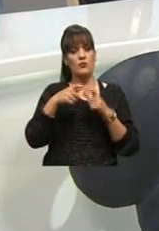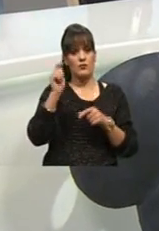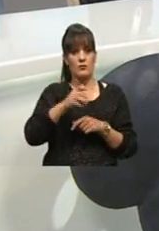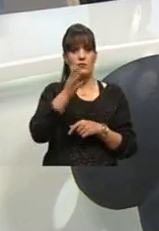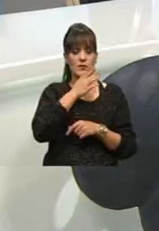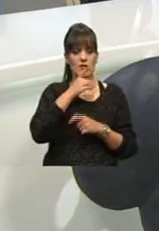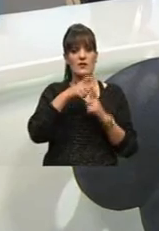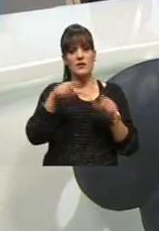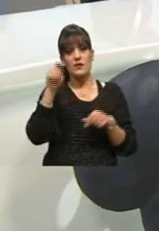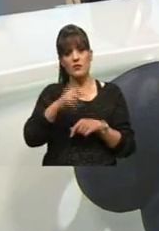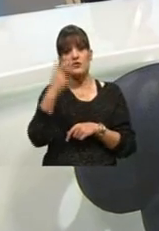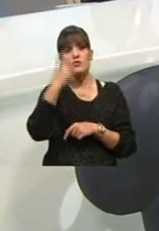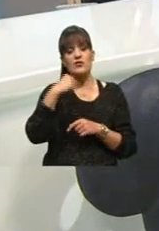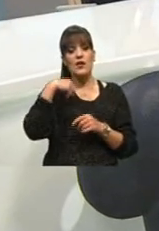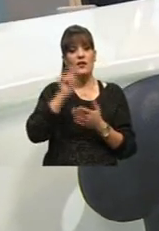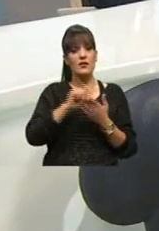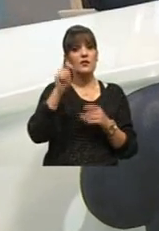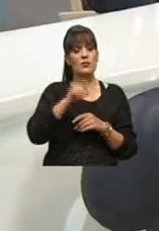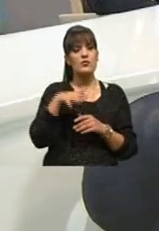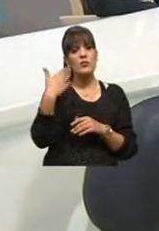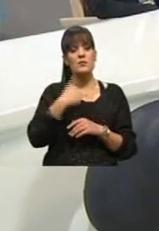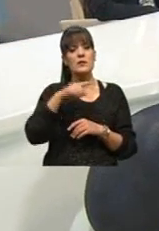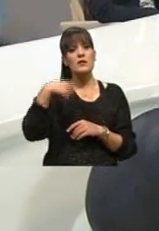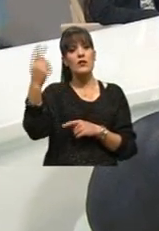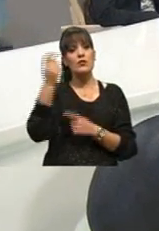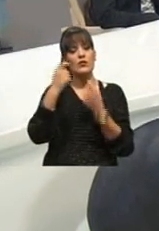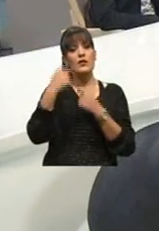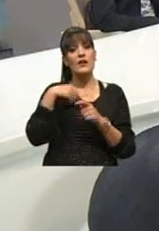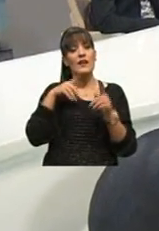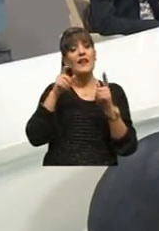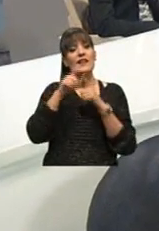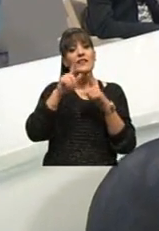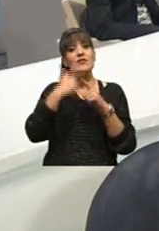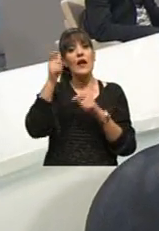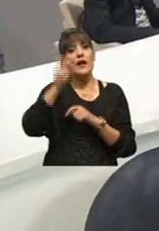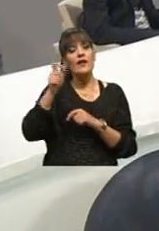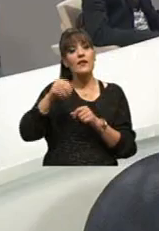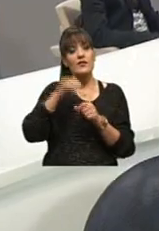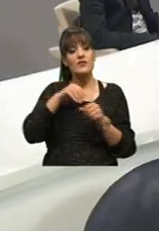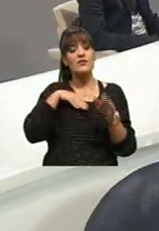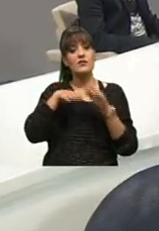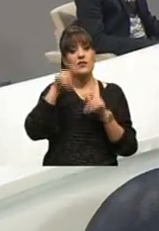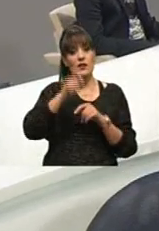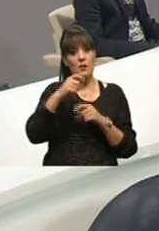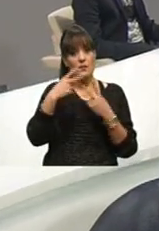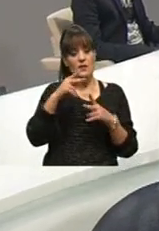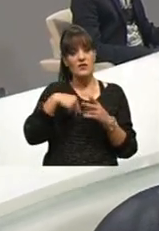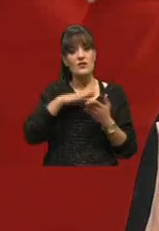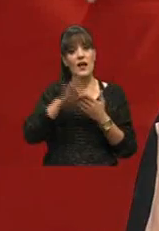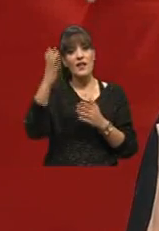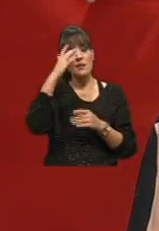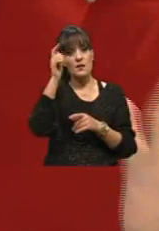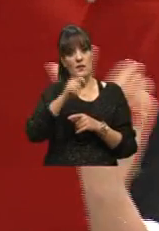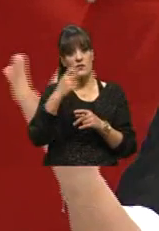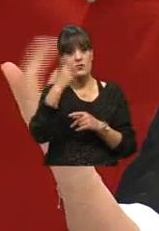biliyorsun, işte evet. Sahne yapıyoruz, şarkılar besteliyoruz falan, ama sonra bize diyorlar ki DJ'ler için, DJ'lerin çalabileceği formatta yapın,